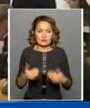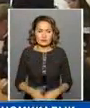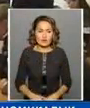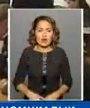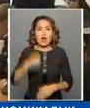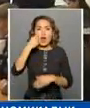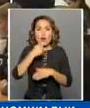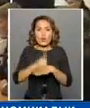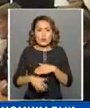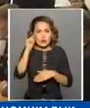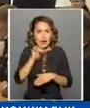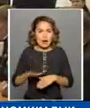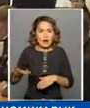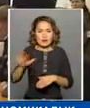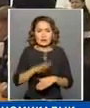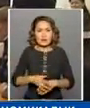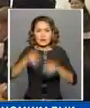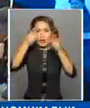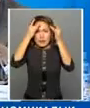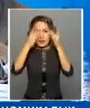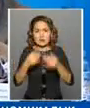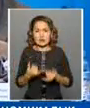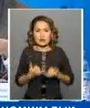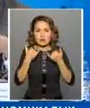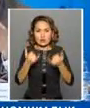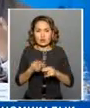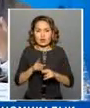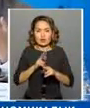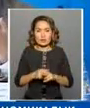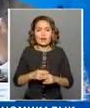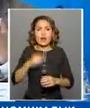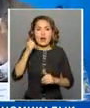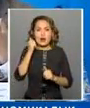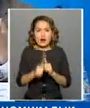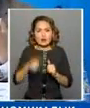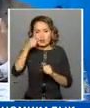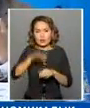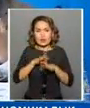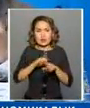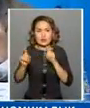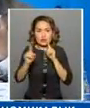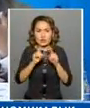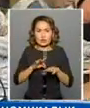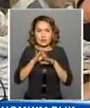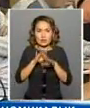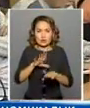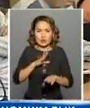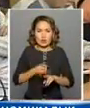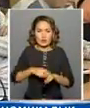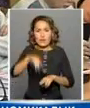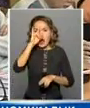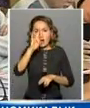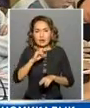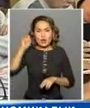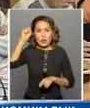Орта азиялық тарихи мәдени өзара сәйкестілік. Осындай атаумен жылда өтетін халықаралық семинар биыл да өз жалғасын тапты. Бұл